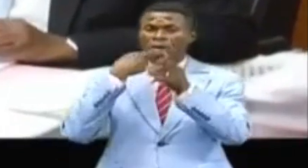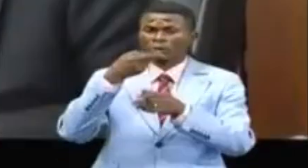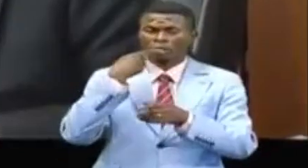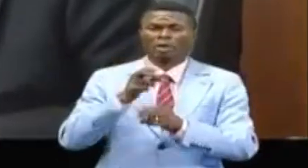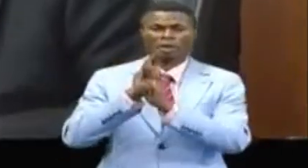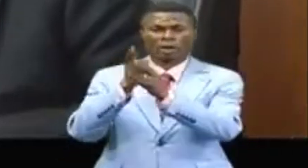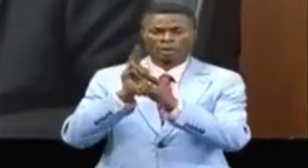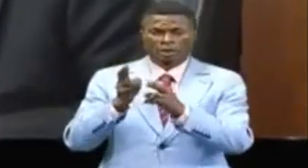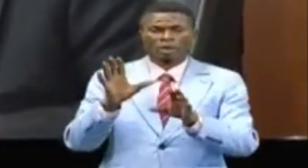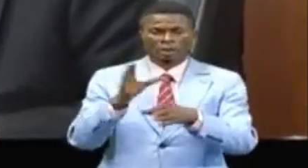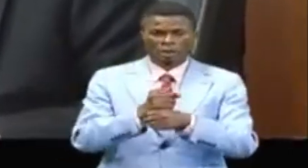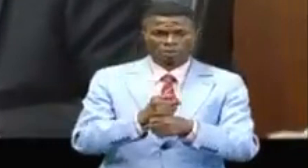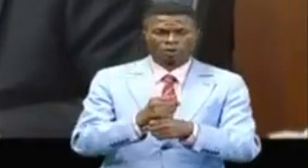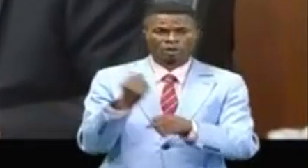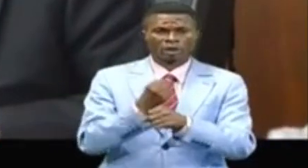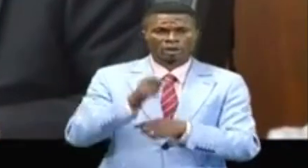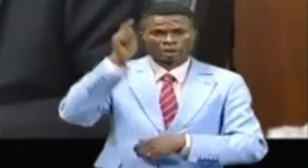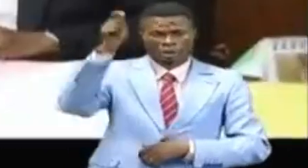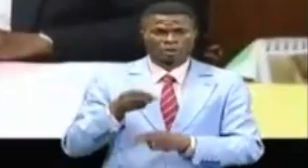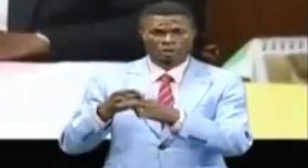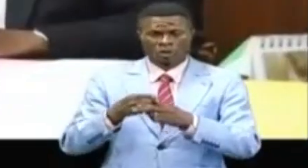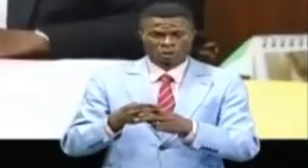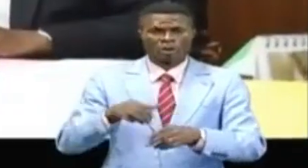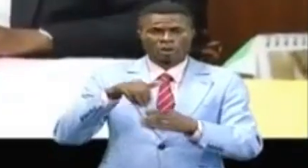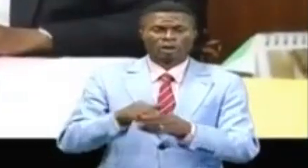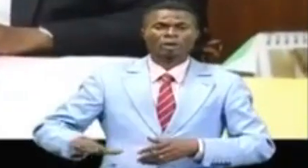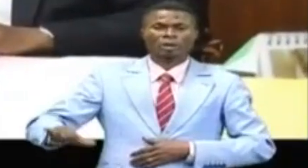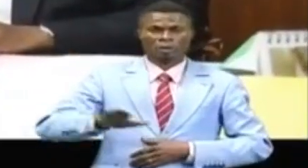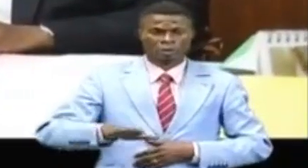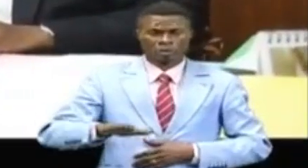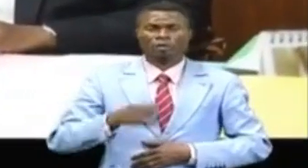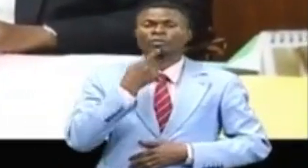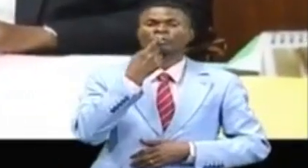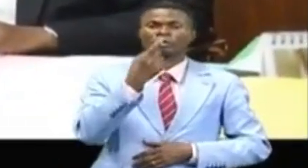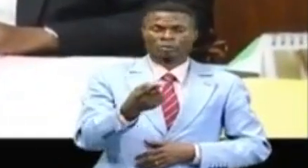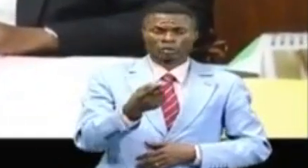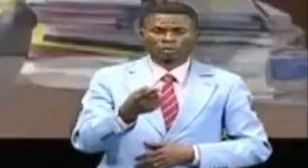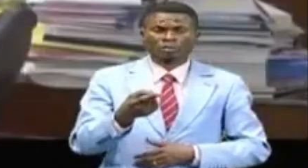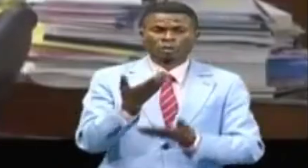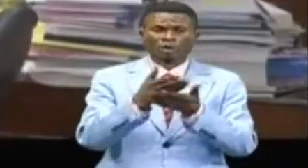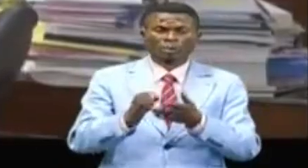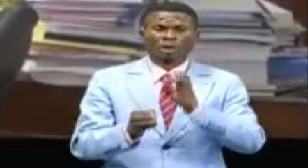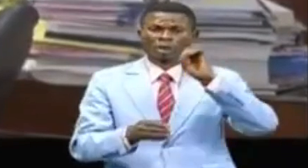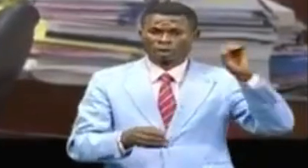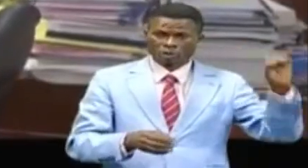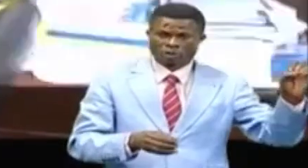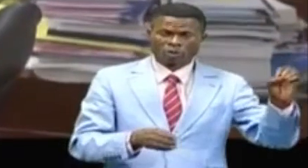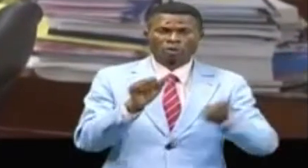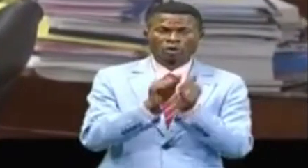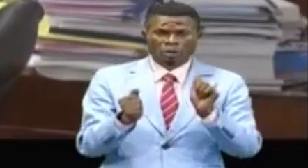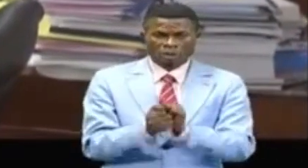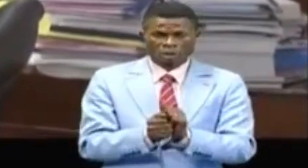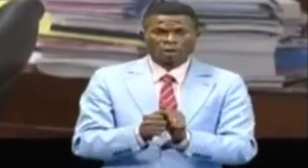situation opérationnelle militaire et sécuritaire du pays. Il a indiqué qu'à l'ouest, la situation de COMPTE